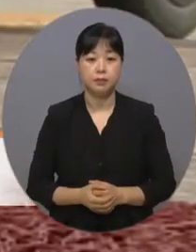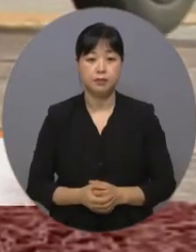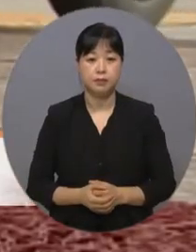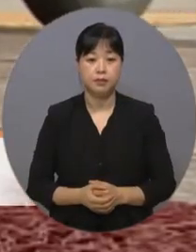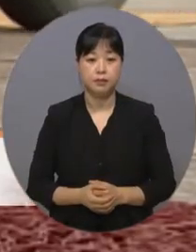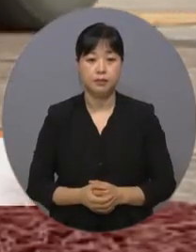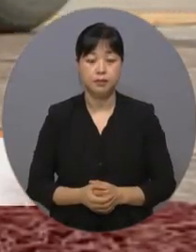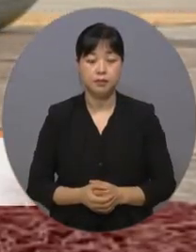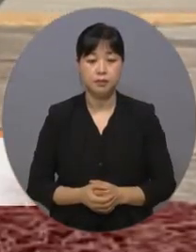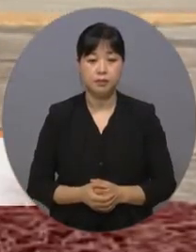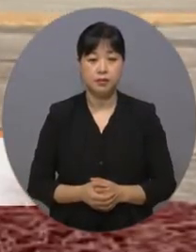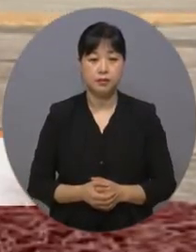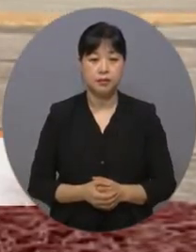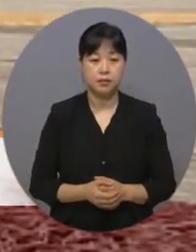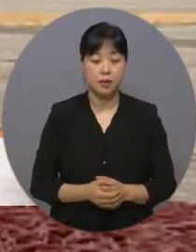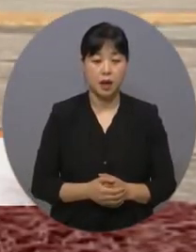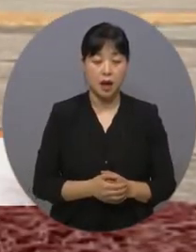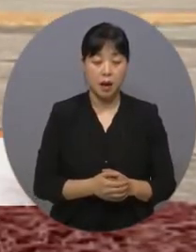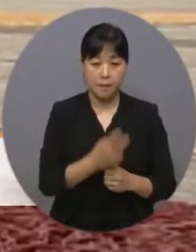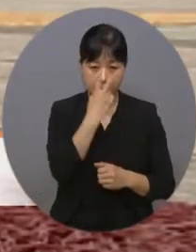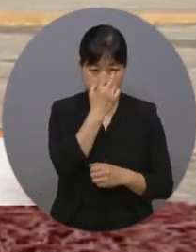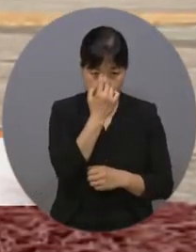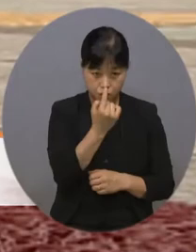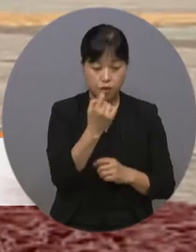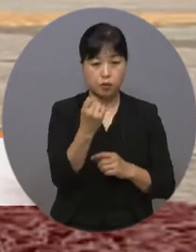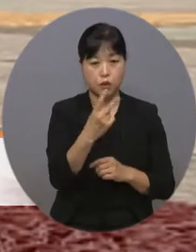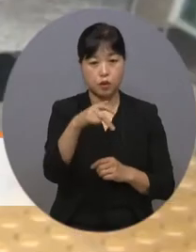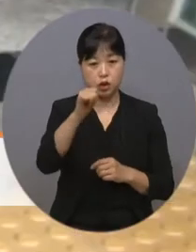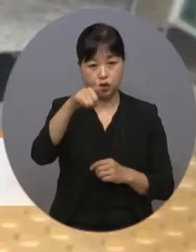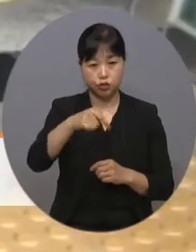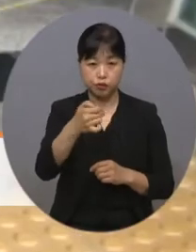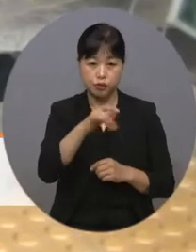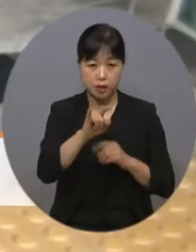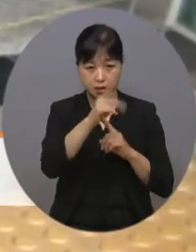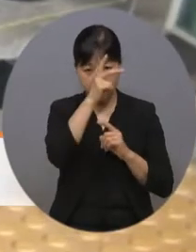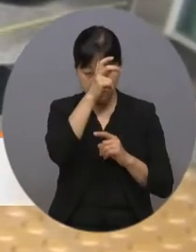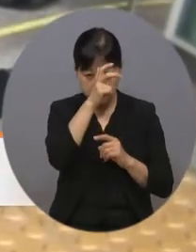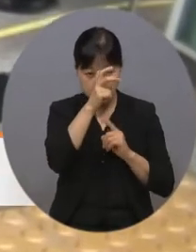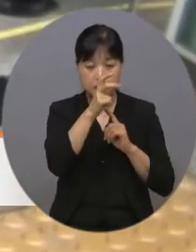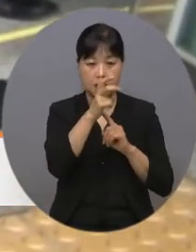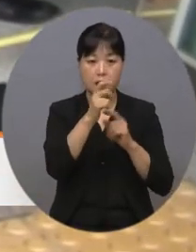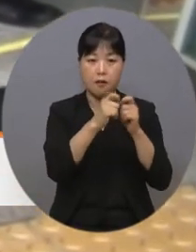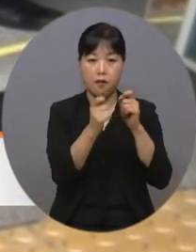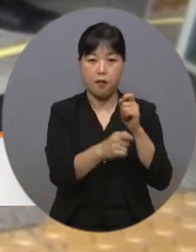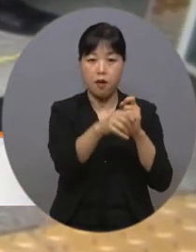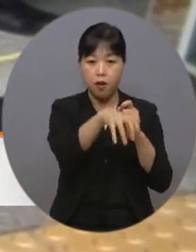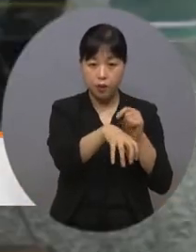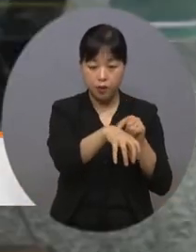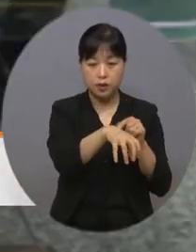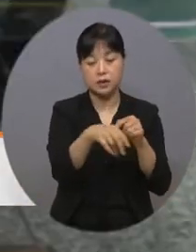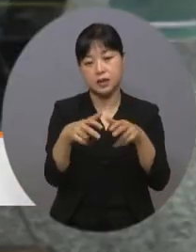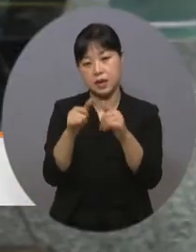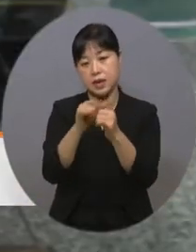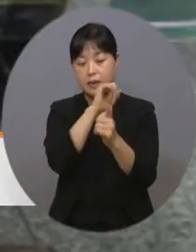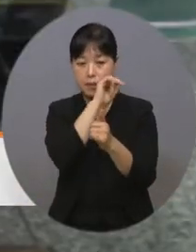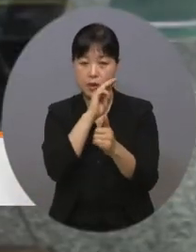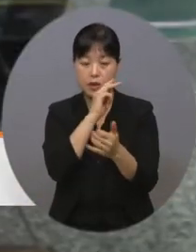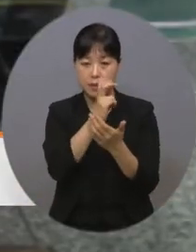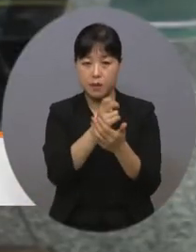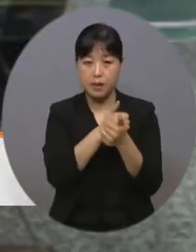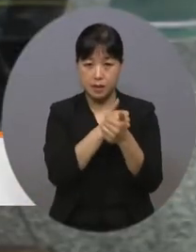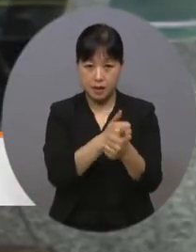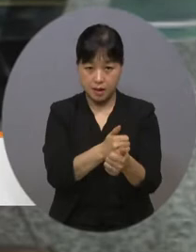지구 대화 파출소 등 은 장애인 노인 임산부 등의 편의 증진 보장에 관한 법률에 따라 편의시설을